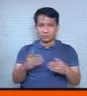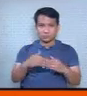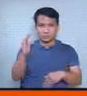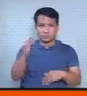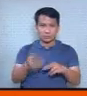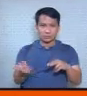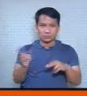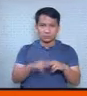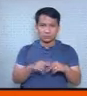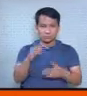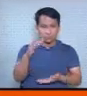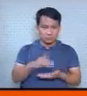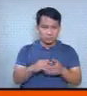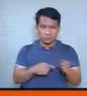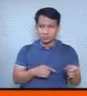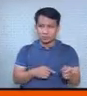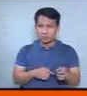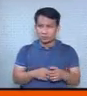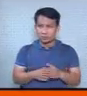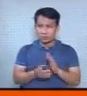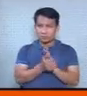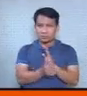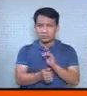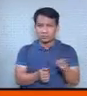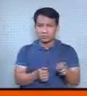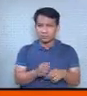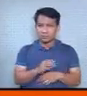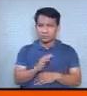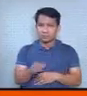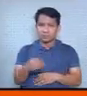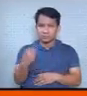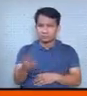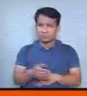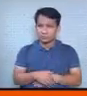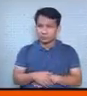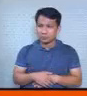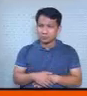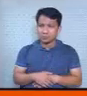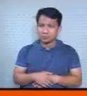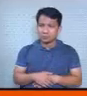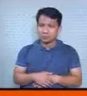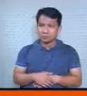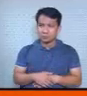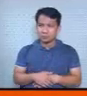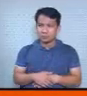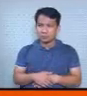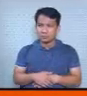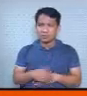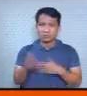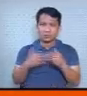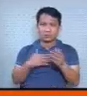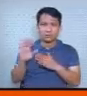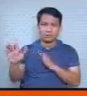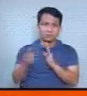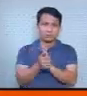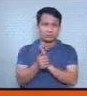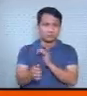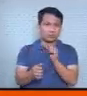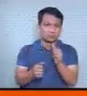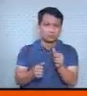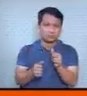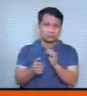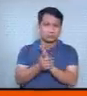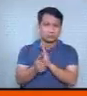pag skilled, pag hindi skilled, baka binababaan niya. Sir, regardless, sir, skilled